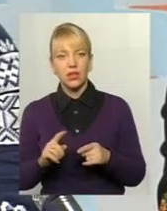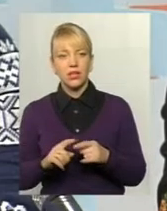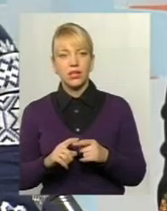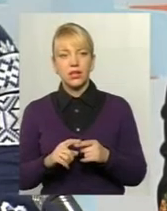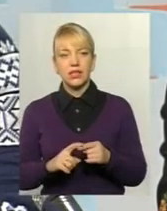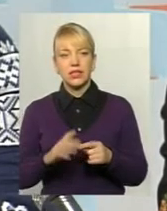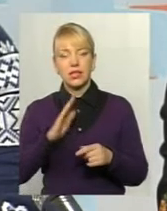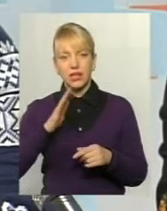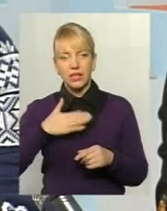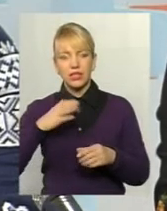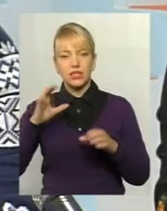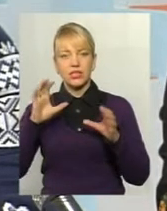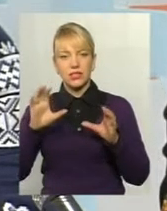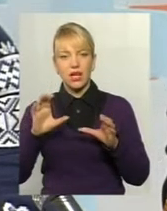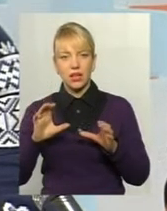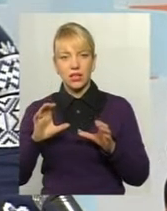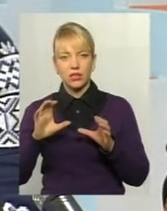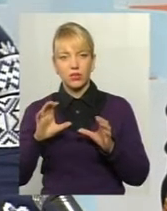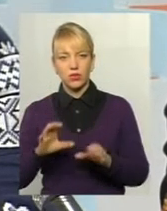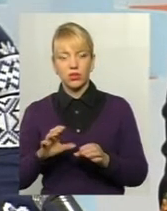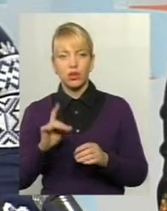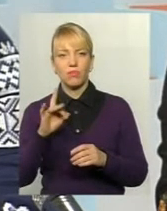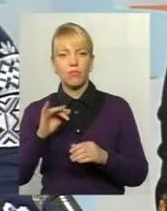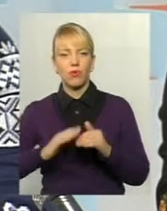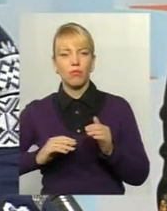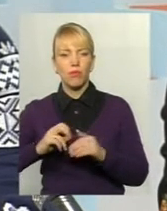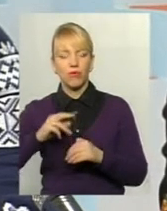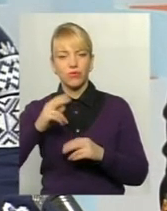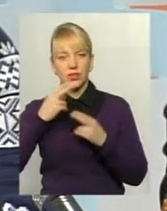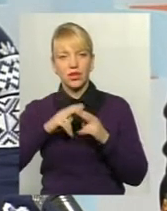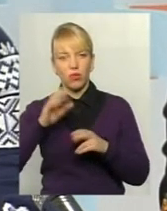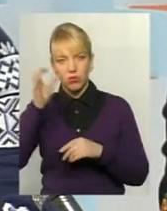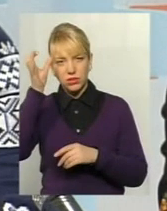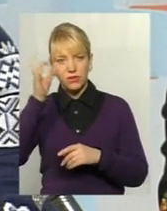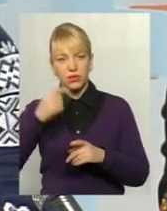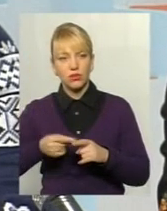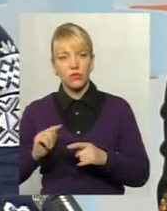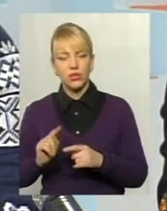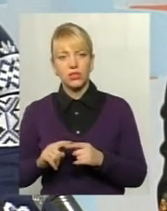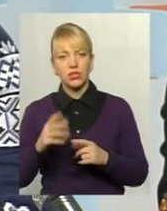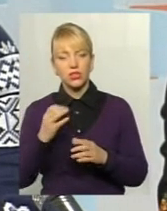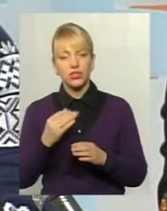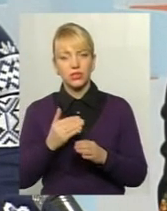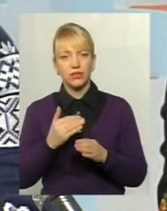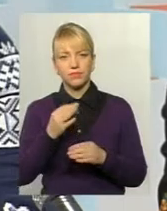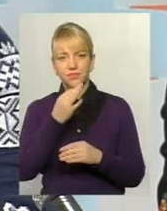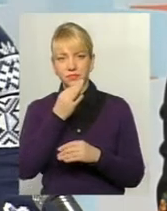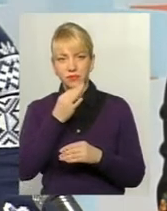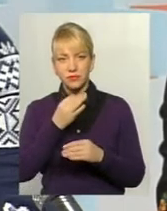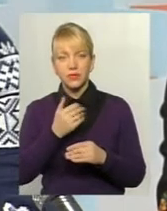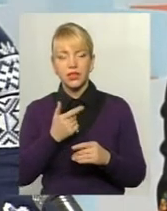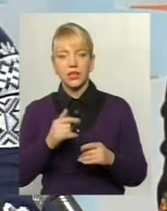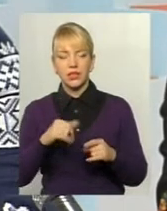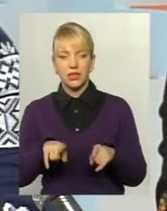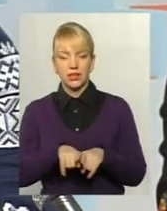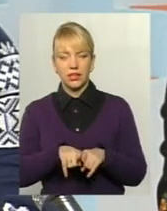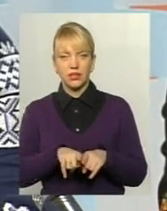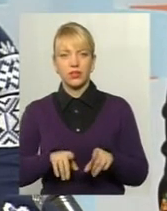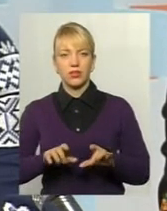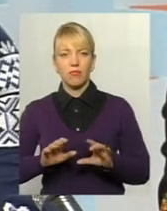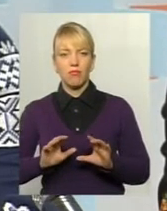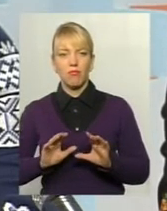про профтехосвіту у нас в Україні не прийнятий, він знаходиться на стадії розробки. І якраз це такий момент,